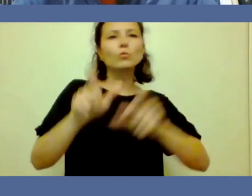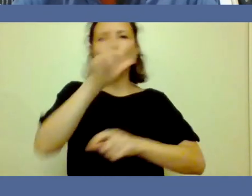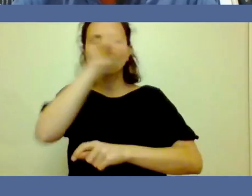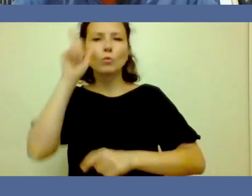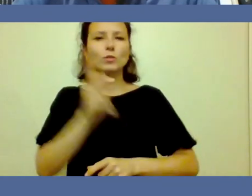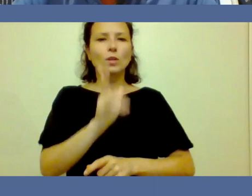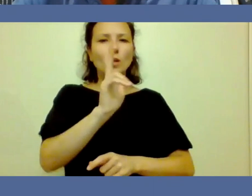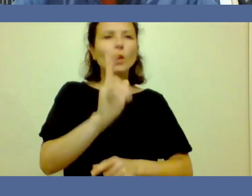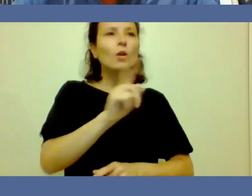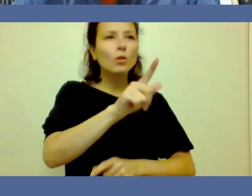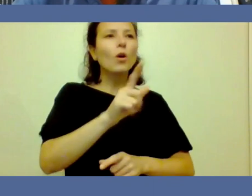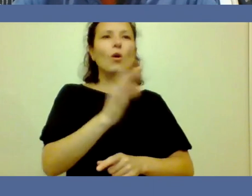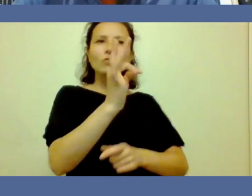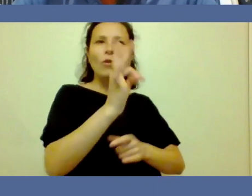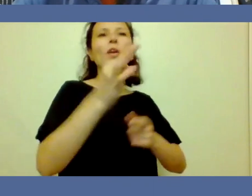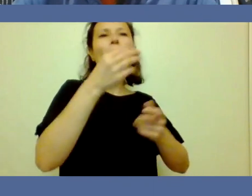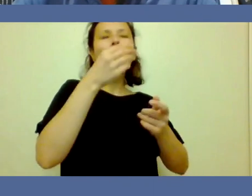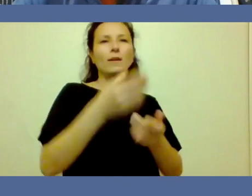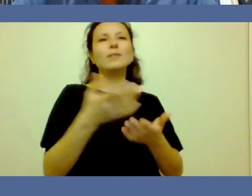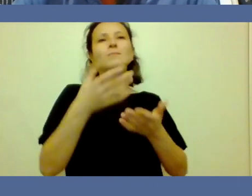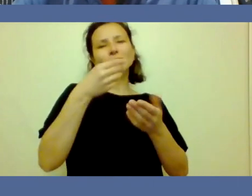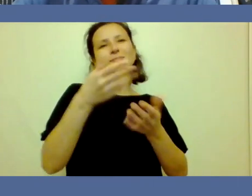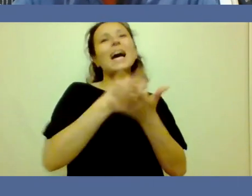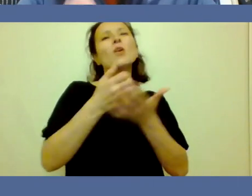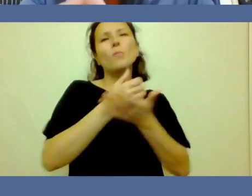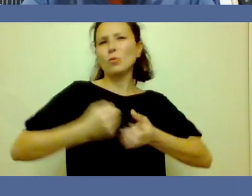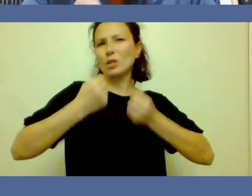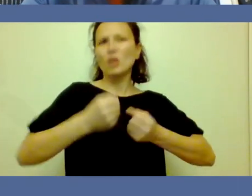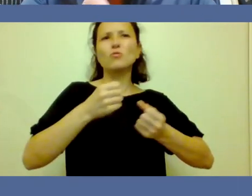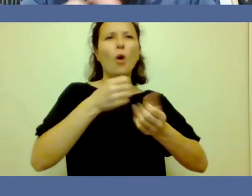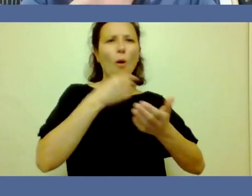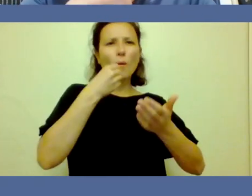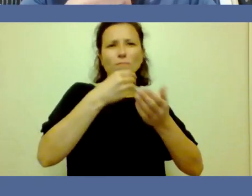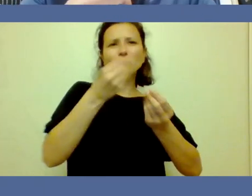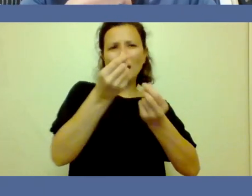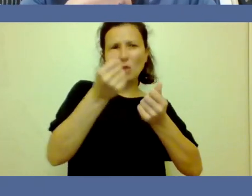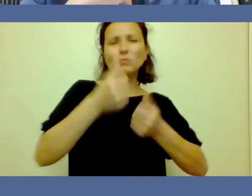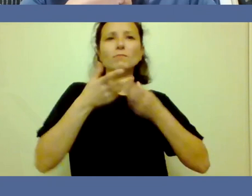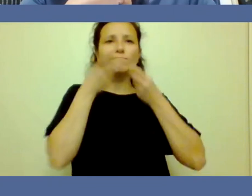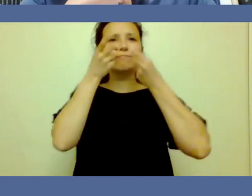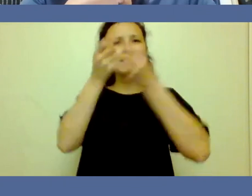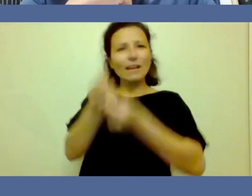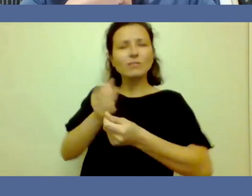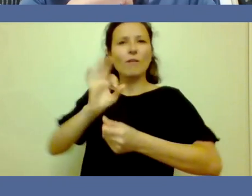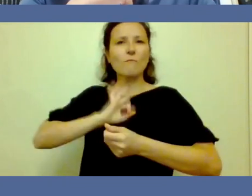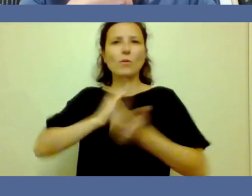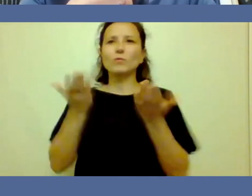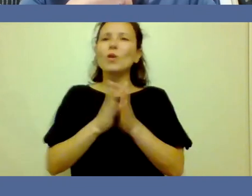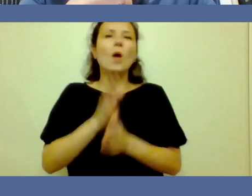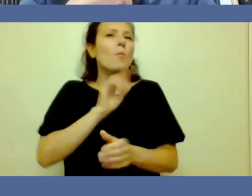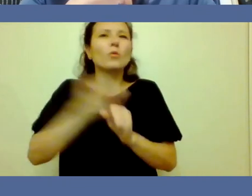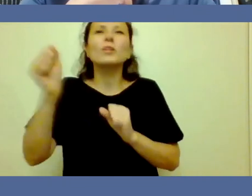zainwestowali swoje ciężko zarobione pieniądze w moją książkę, dlatego że to nie jest produkt pierwszej potrzeby. To nie jest makaron, to nie jest